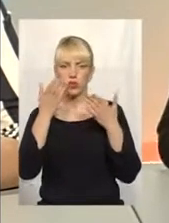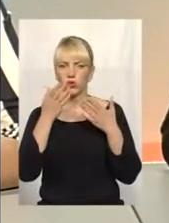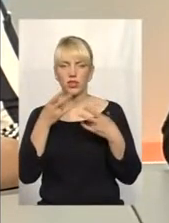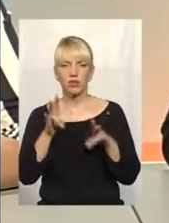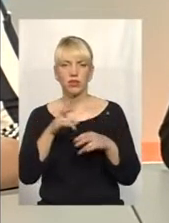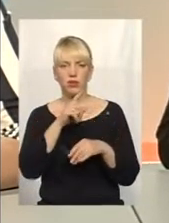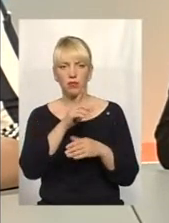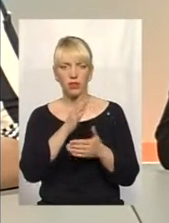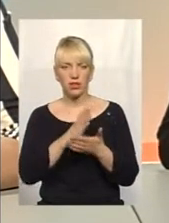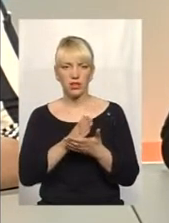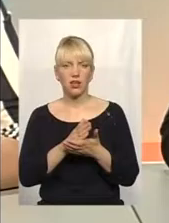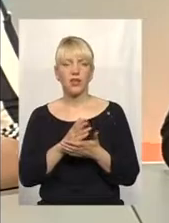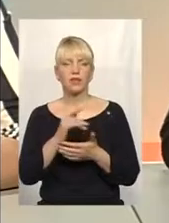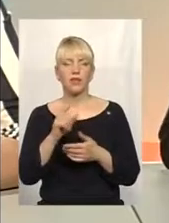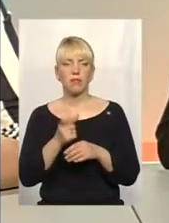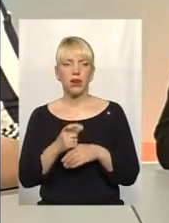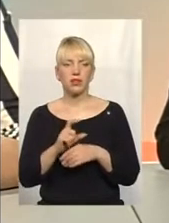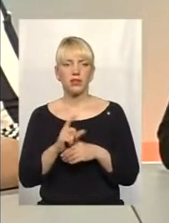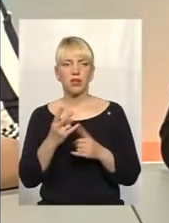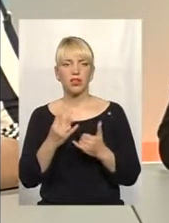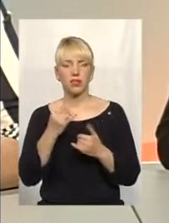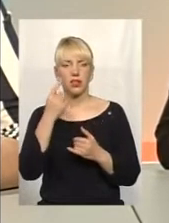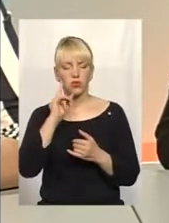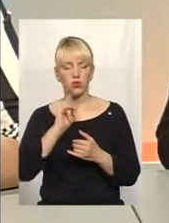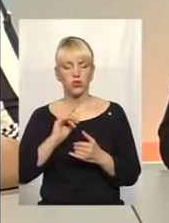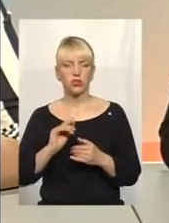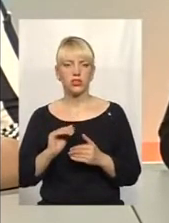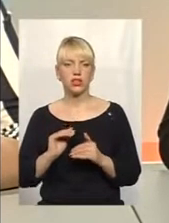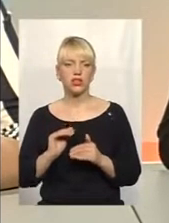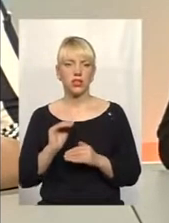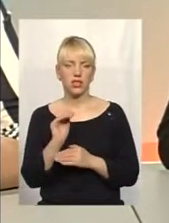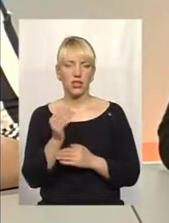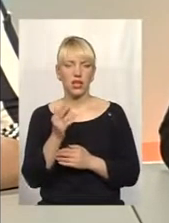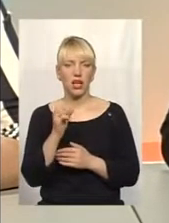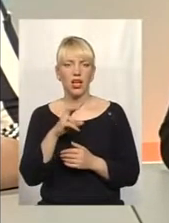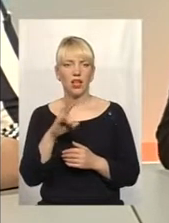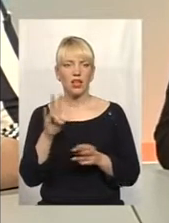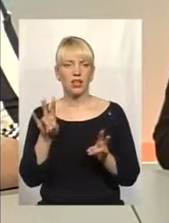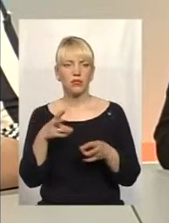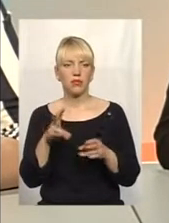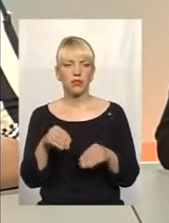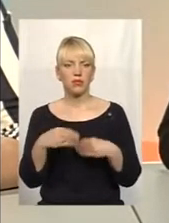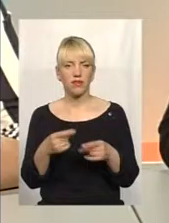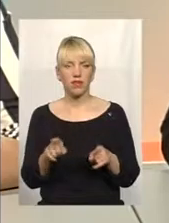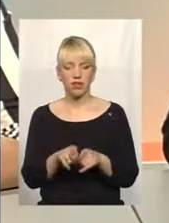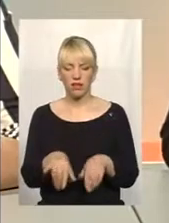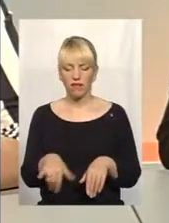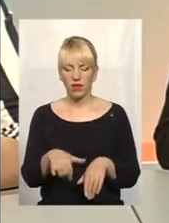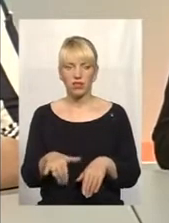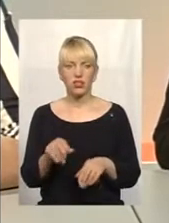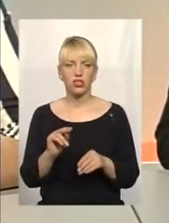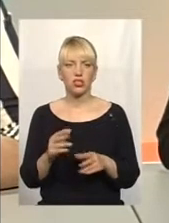дітки, забезпечені. Тому максимально саме для зручності, комфорту дитини. Але знову ж таки не потрібно давати такі валізи, які більше за